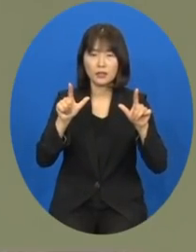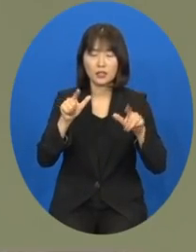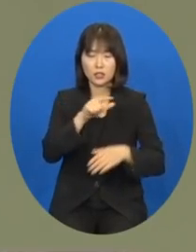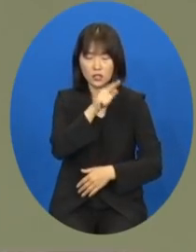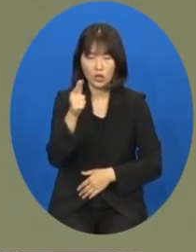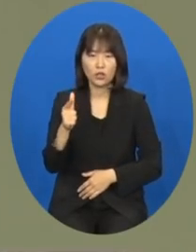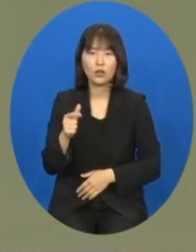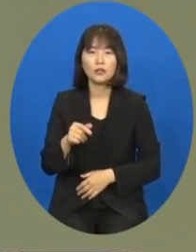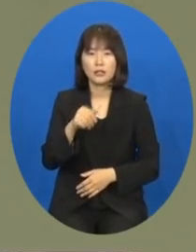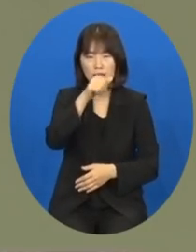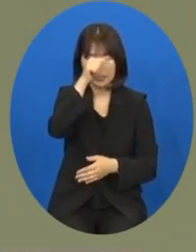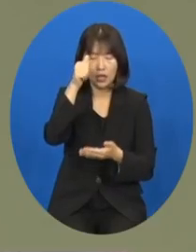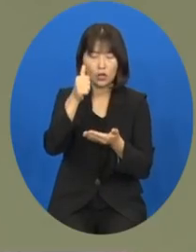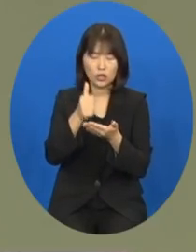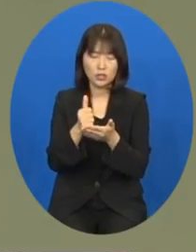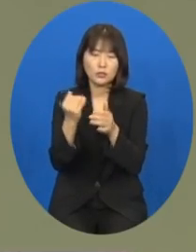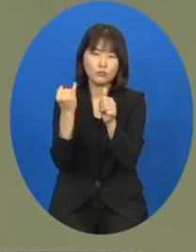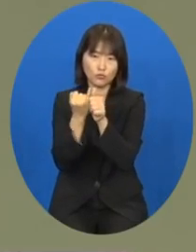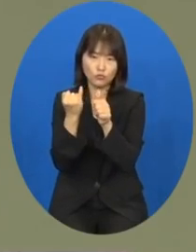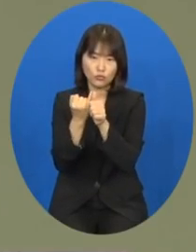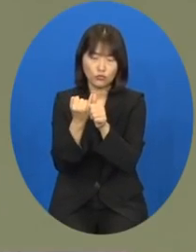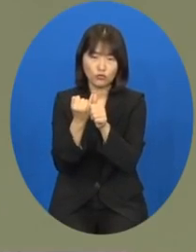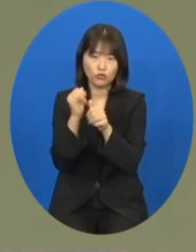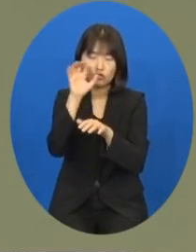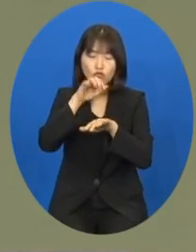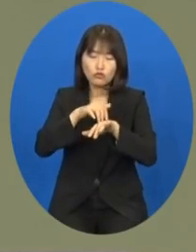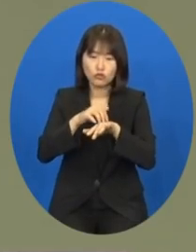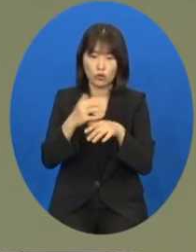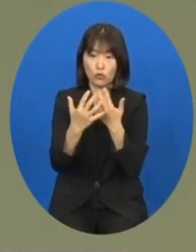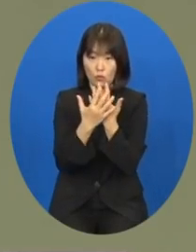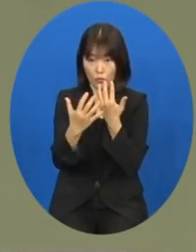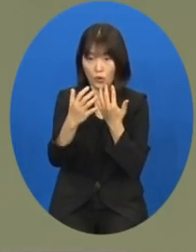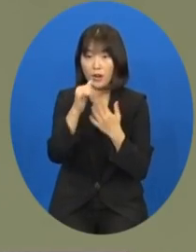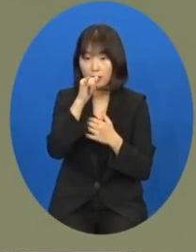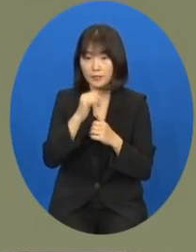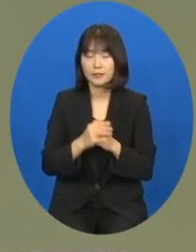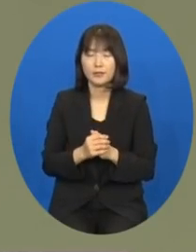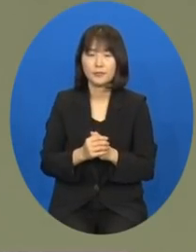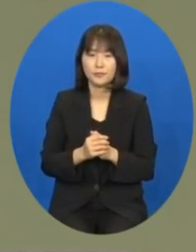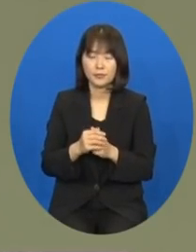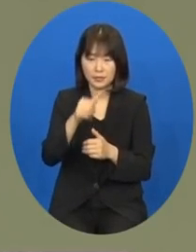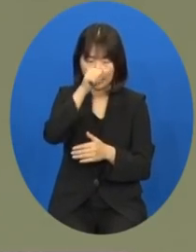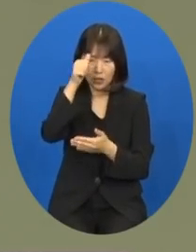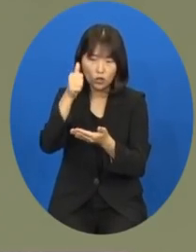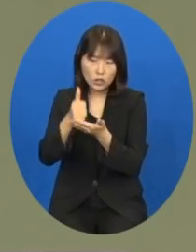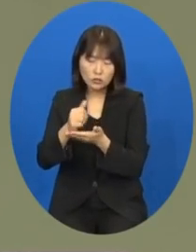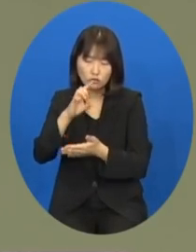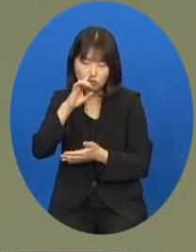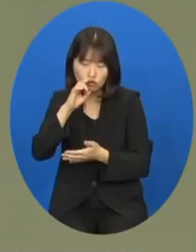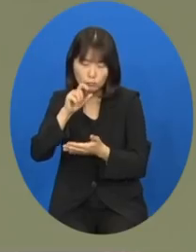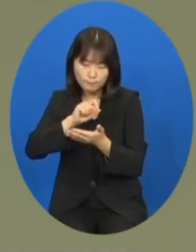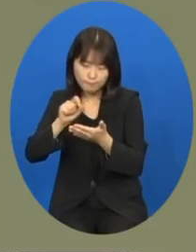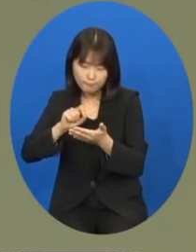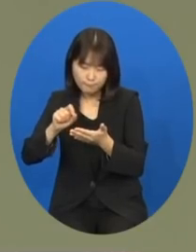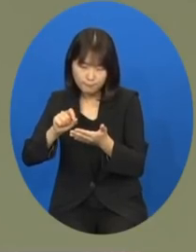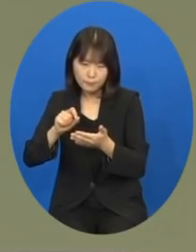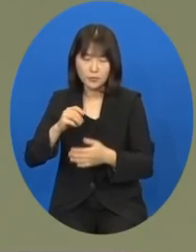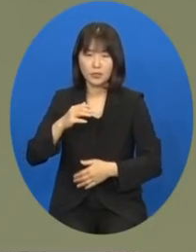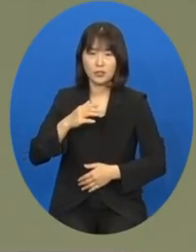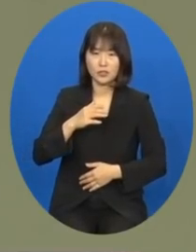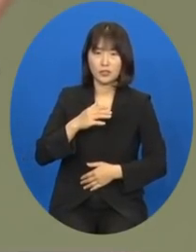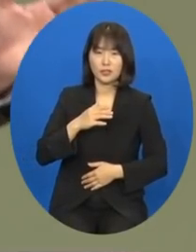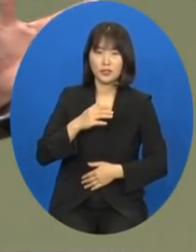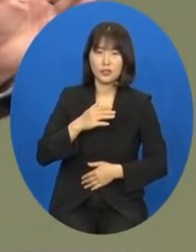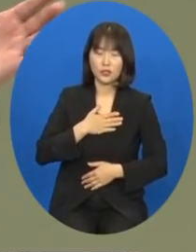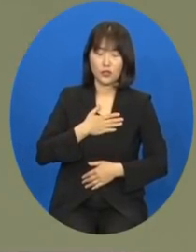미리 점검 들께서 궁금한 것들을 이렇게 질문 하셔서 아 저와 아내가 이제 청문회는 아닌데